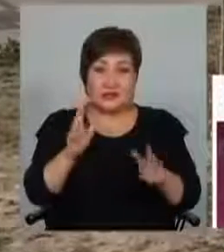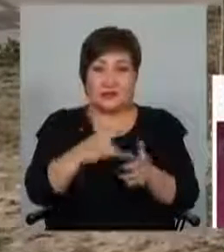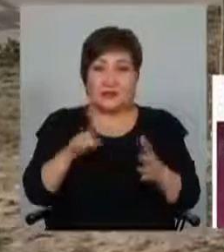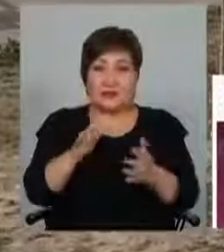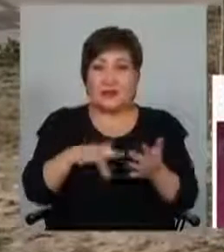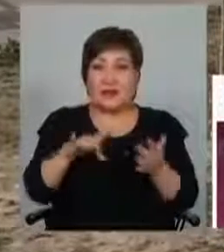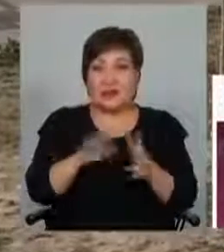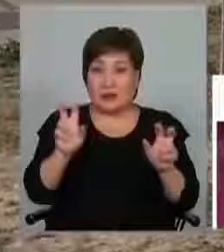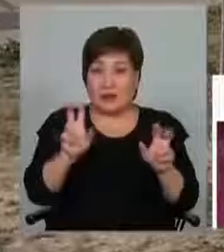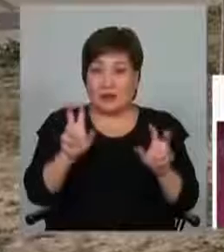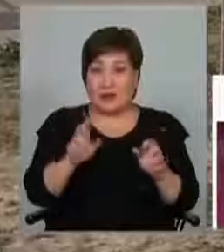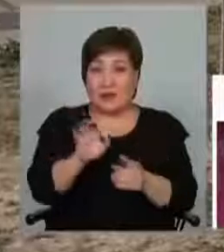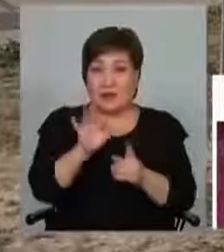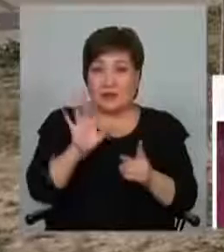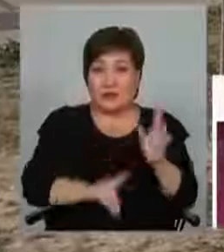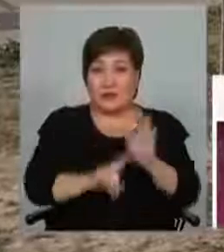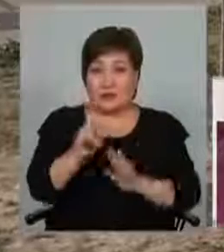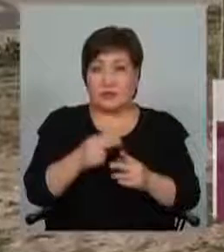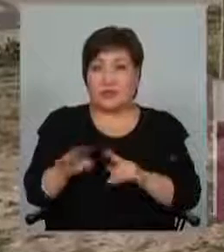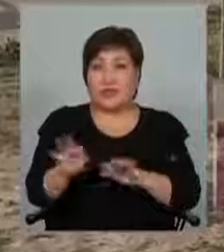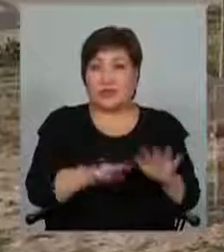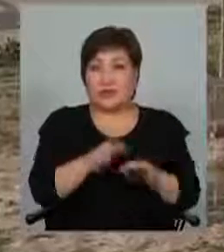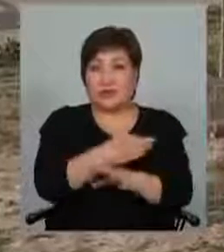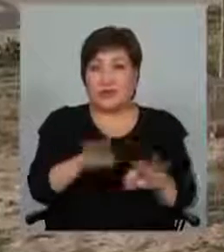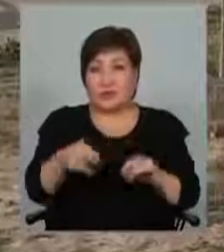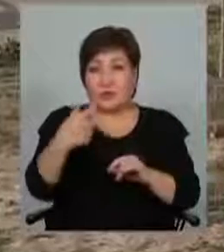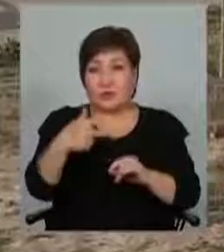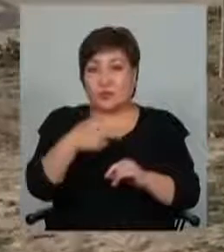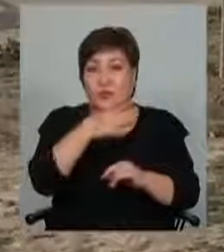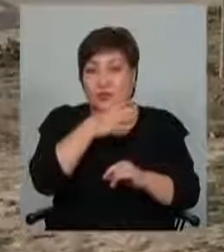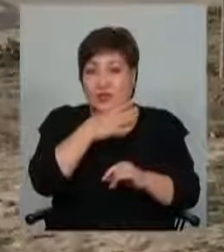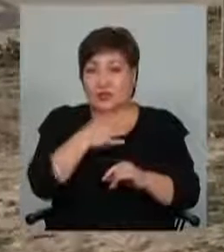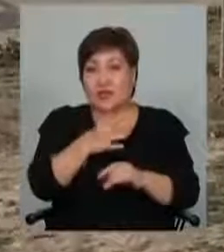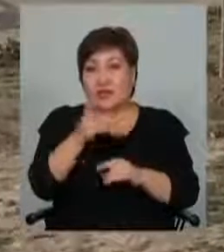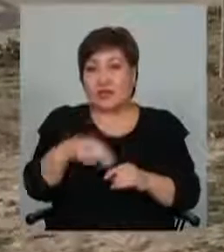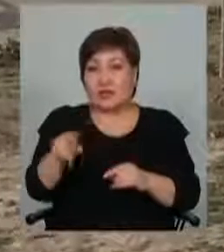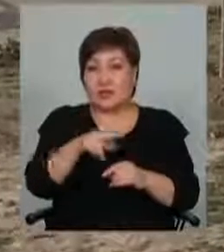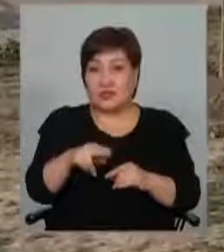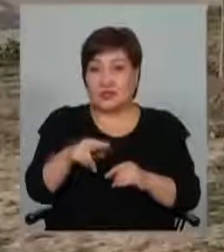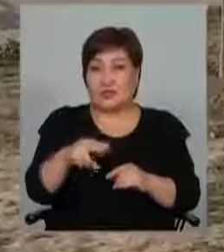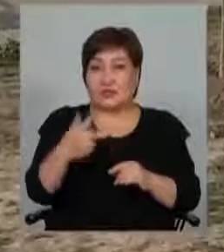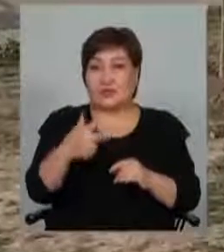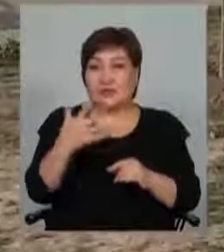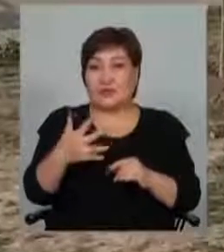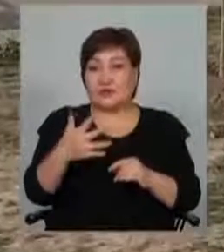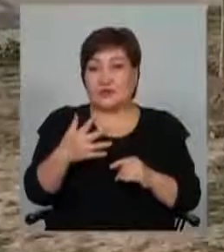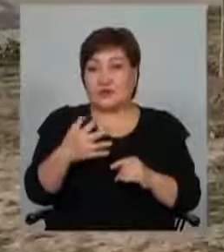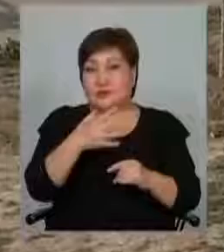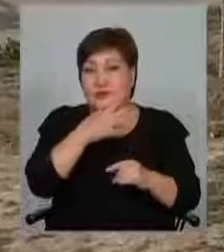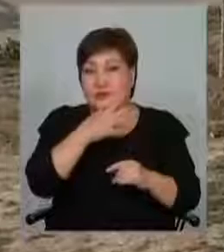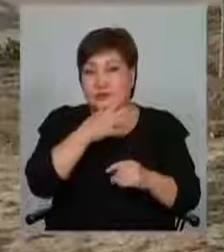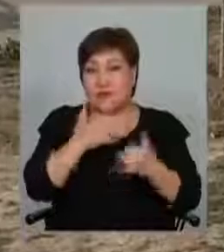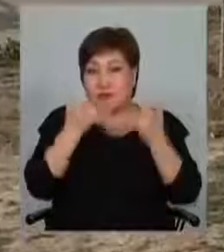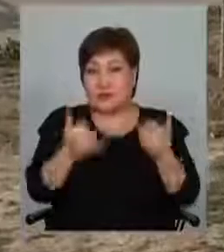Негізгі бұл шараға тәуелсіздігіміз 30 жылдығына 99 оқиғасына 35 жылына орай біздің бүкіл ардагерлеріміз 799